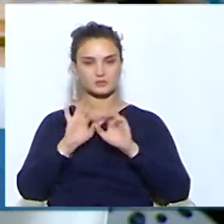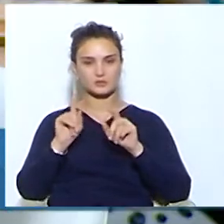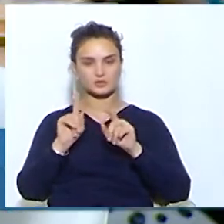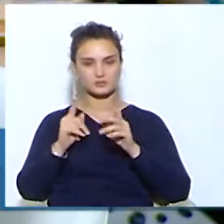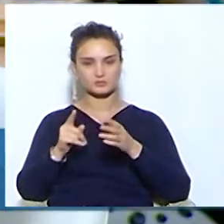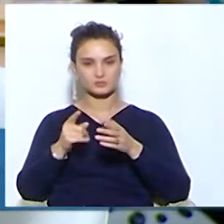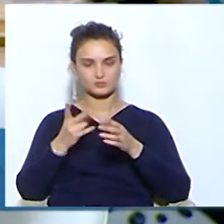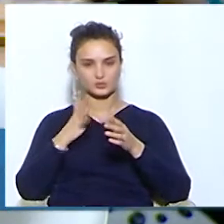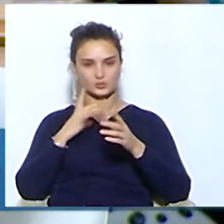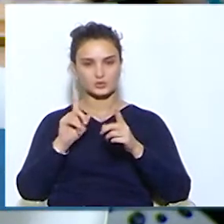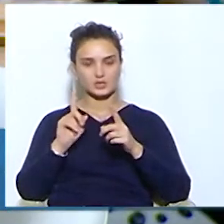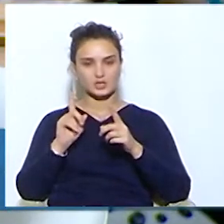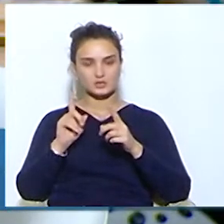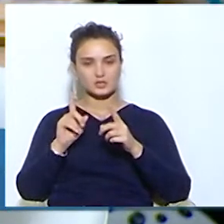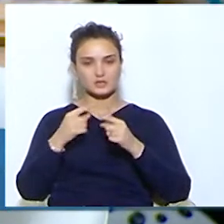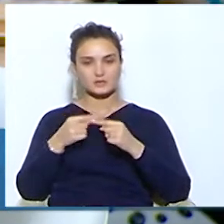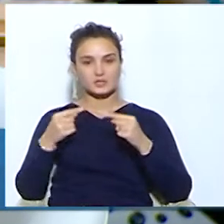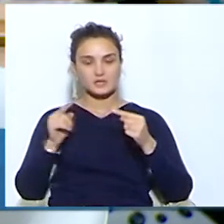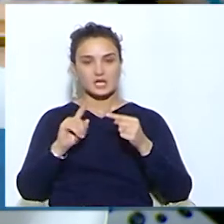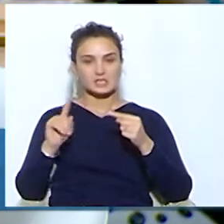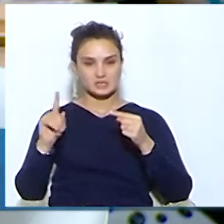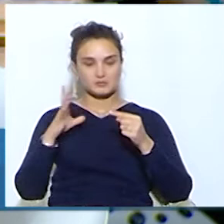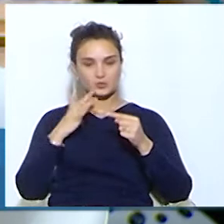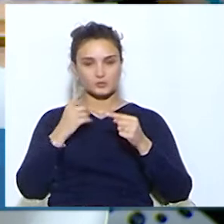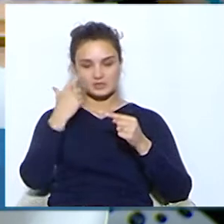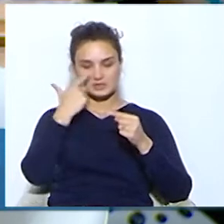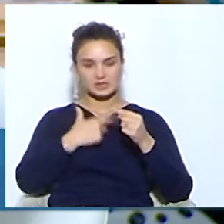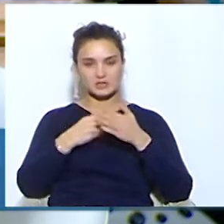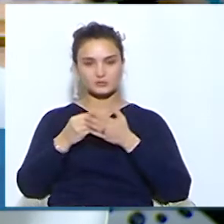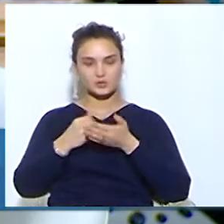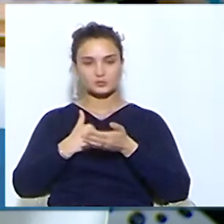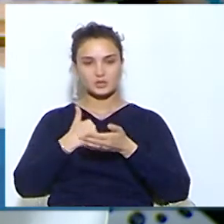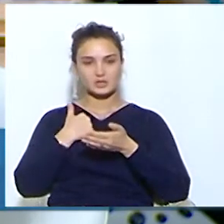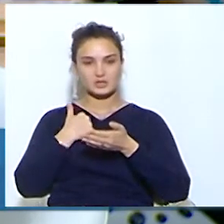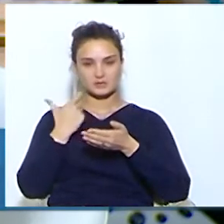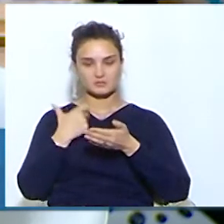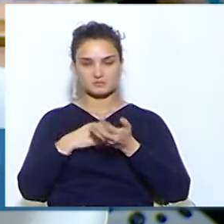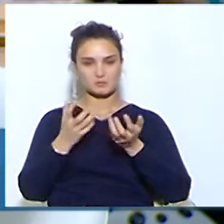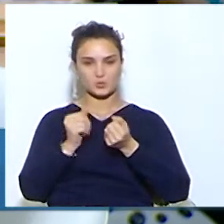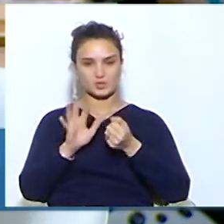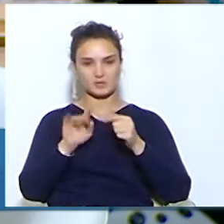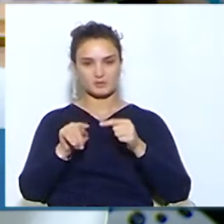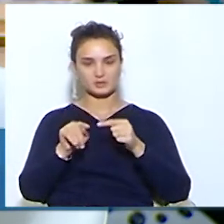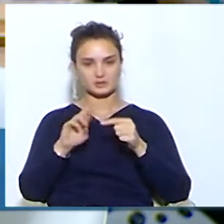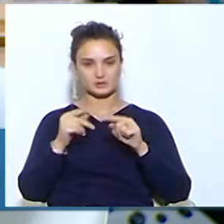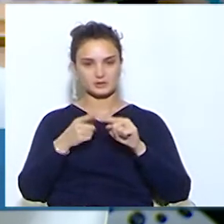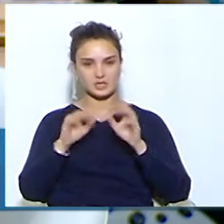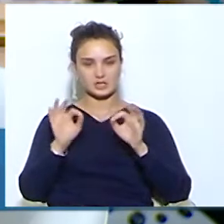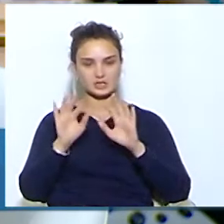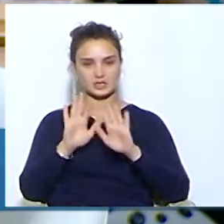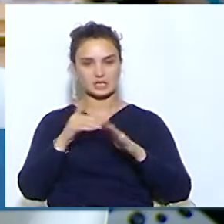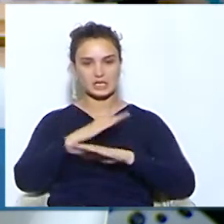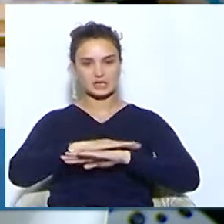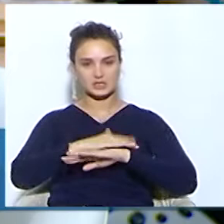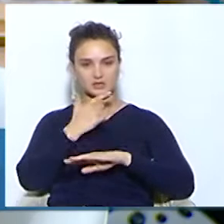რომ წამოიწიოს რაღაც ფასეულობები, რომელიც ნარცისიზმისთვის მიუღებელია, გაუთვალისწინებელია. არანაირი